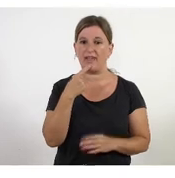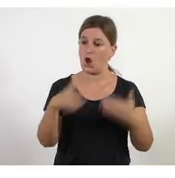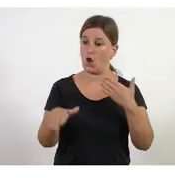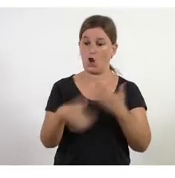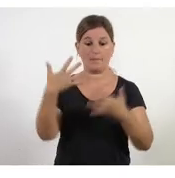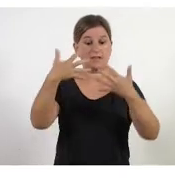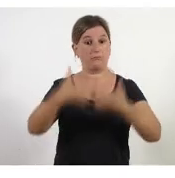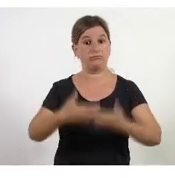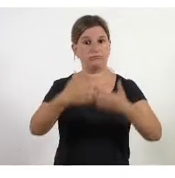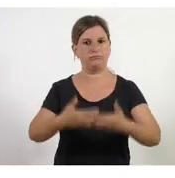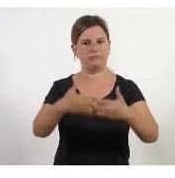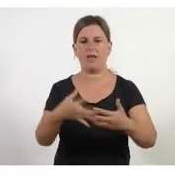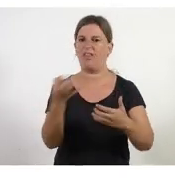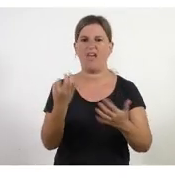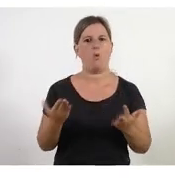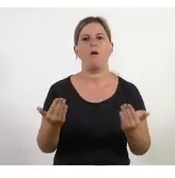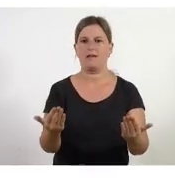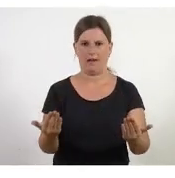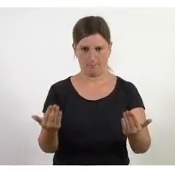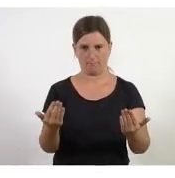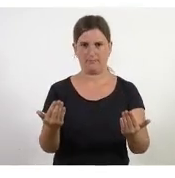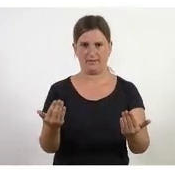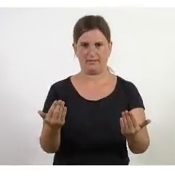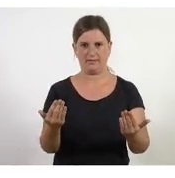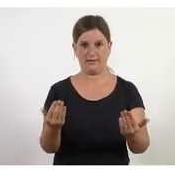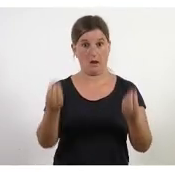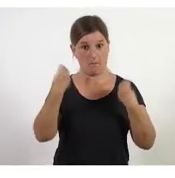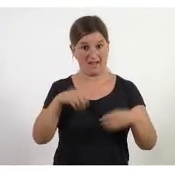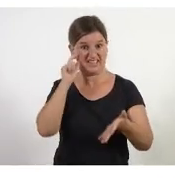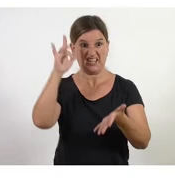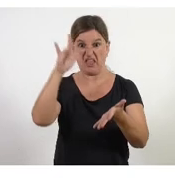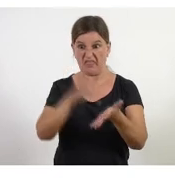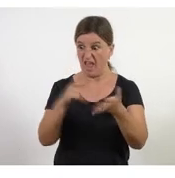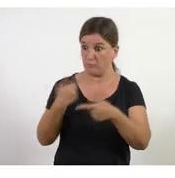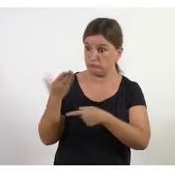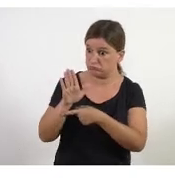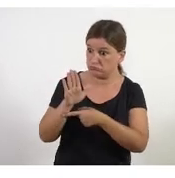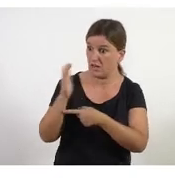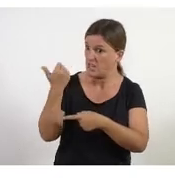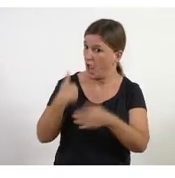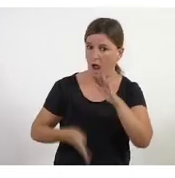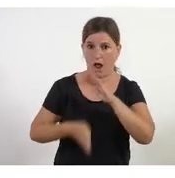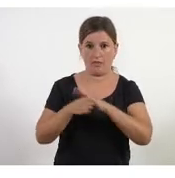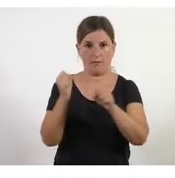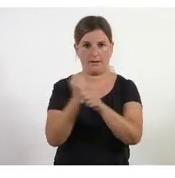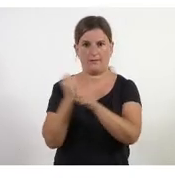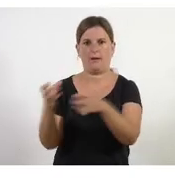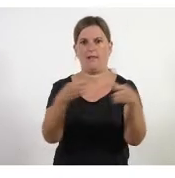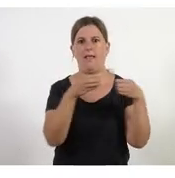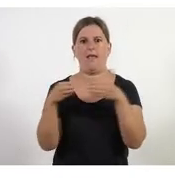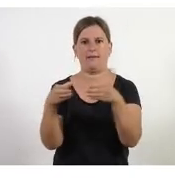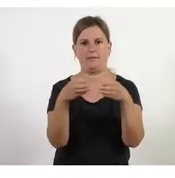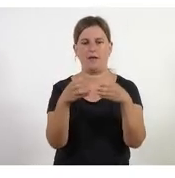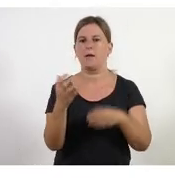marxa ha de ser ràpida. Podríem dir que el mateix dia ja podríem estar treballant en equip. En